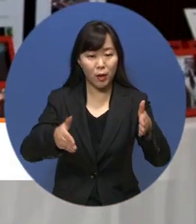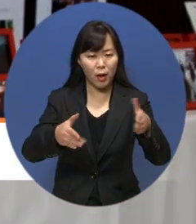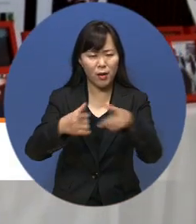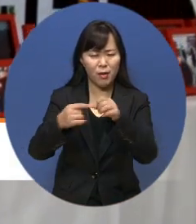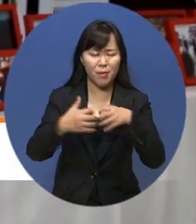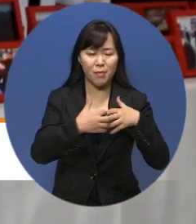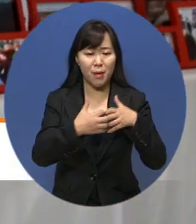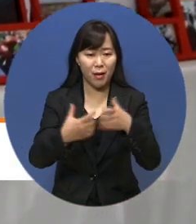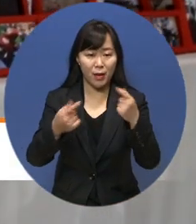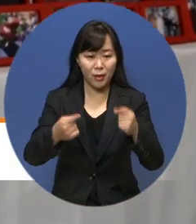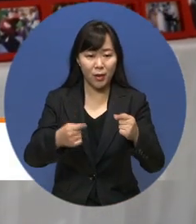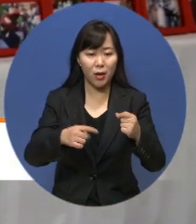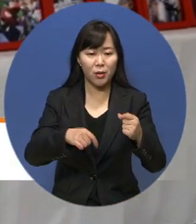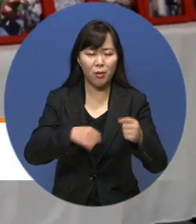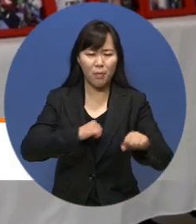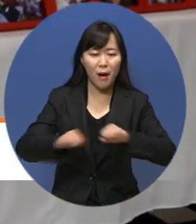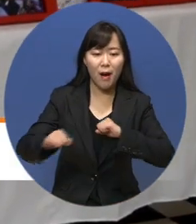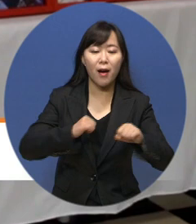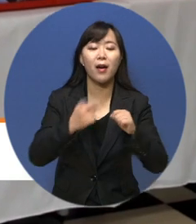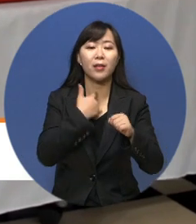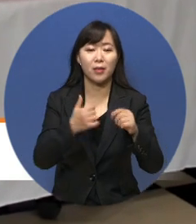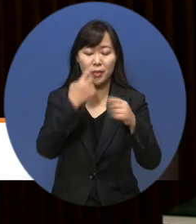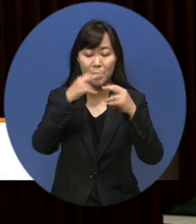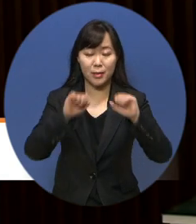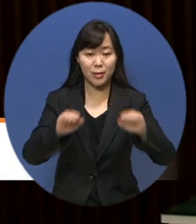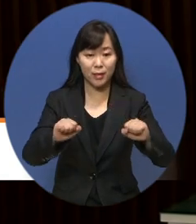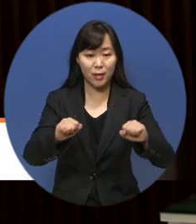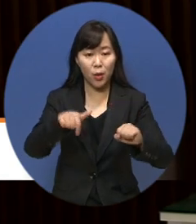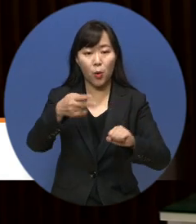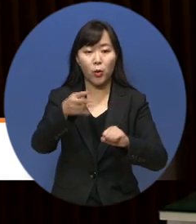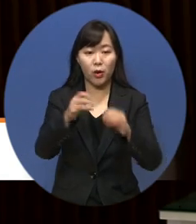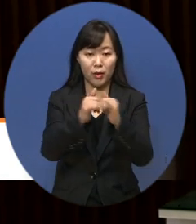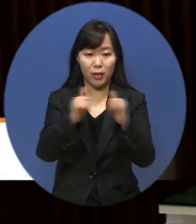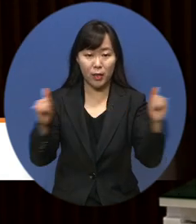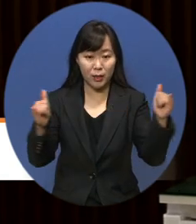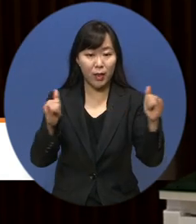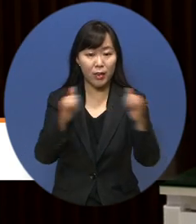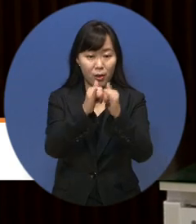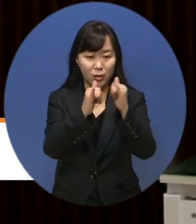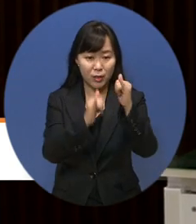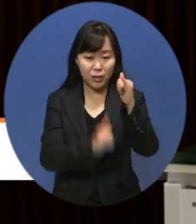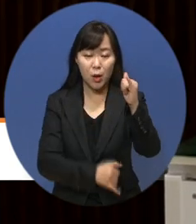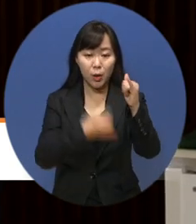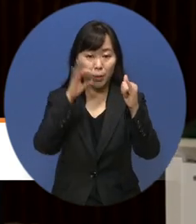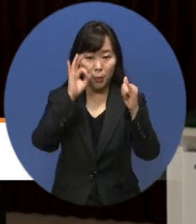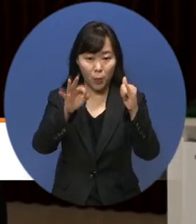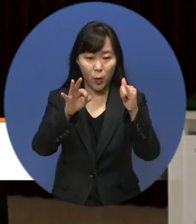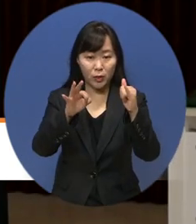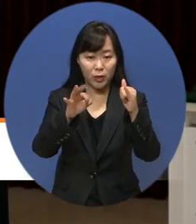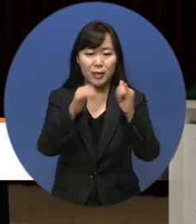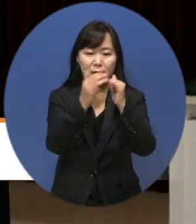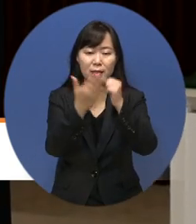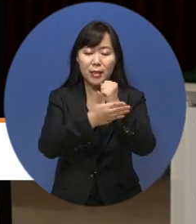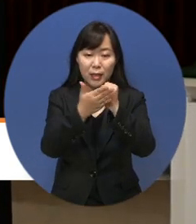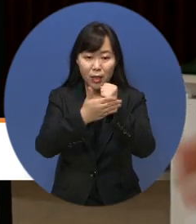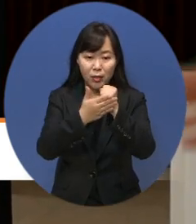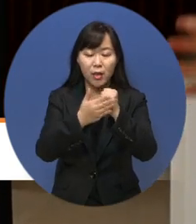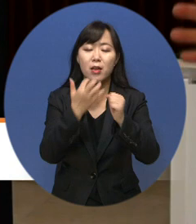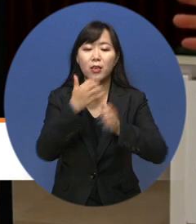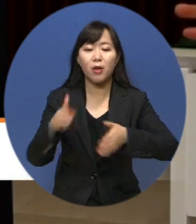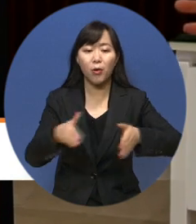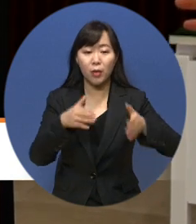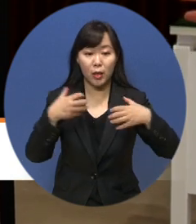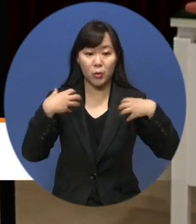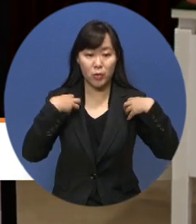독립운동 사에 산 증인인 고려인 동포의 역사를 살펴볼 수 있는 고려인 사진전이 경기도청 북부청사 에서